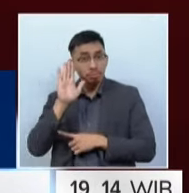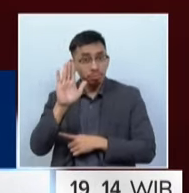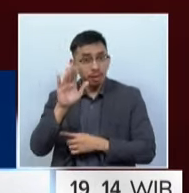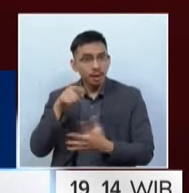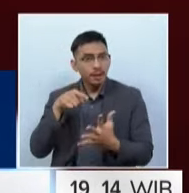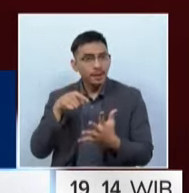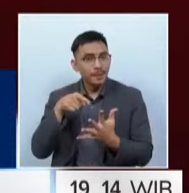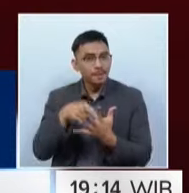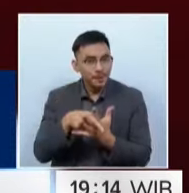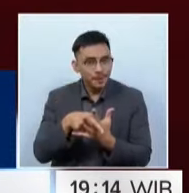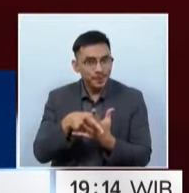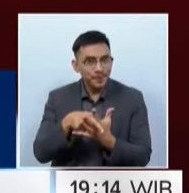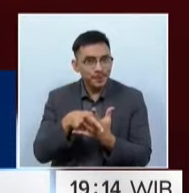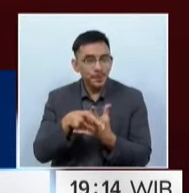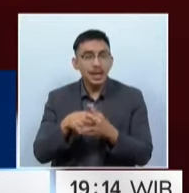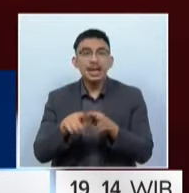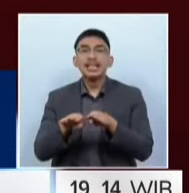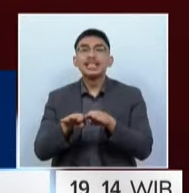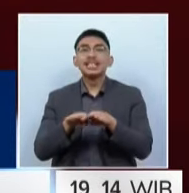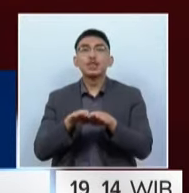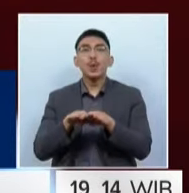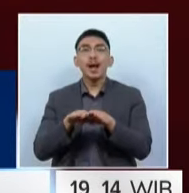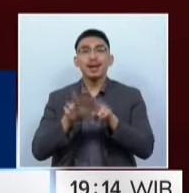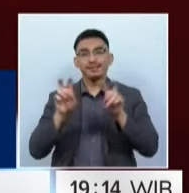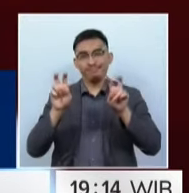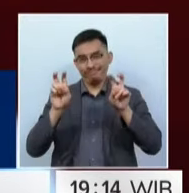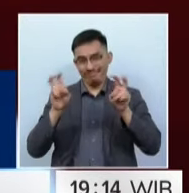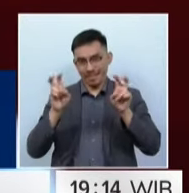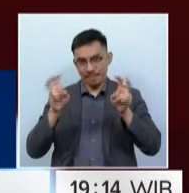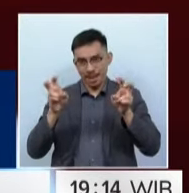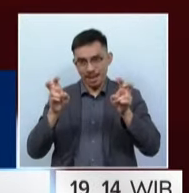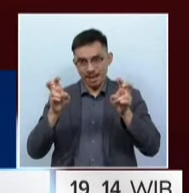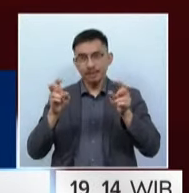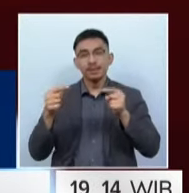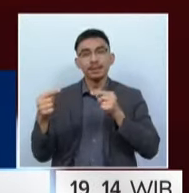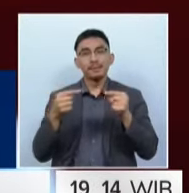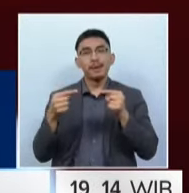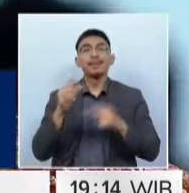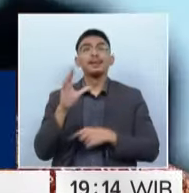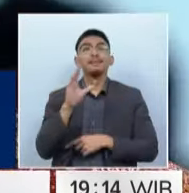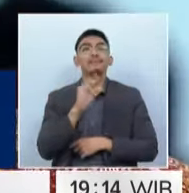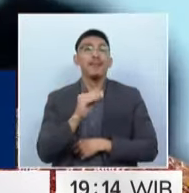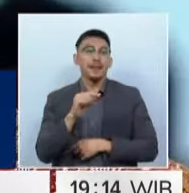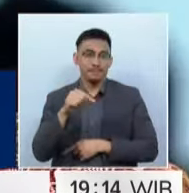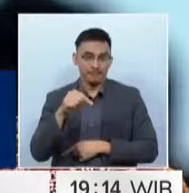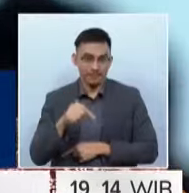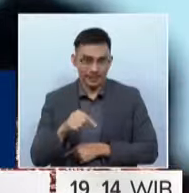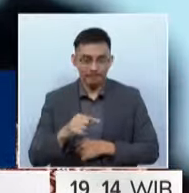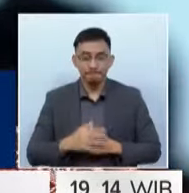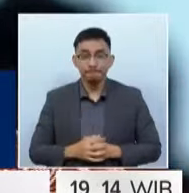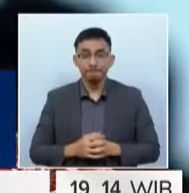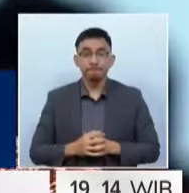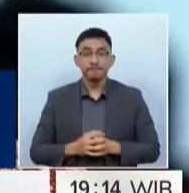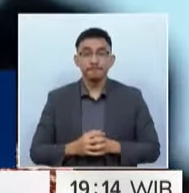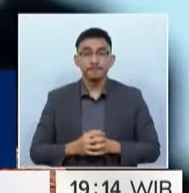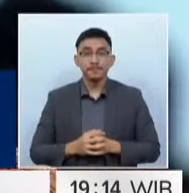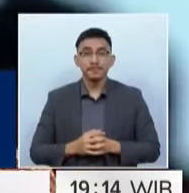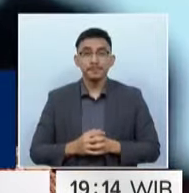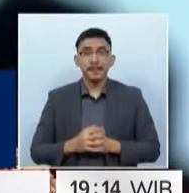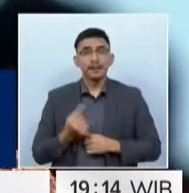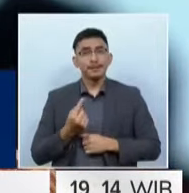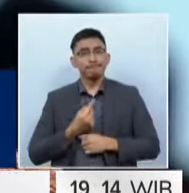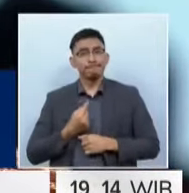dengan tema yang jadi perdebatan pada malam hari ini kami mengucapkan terima